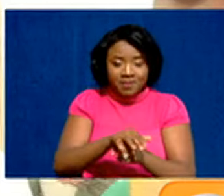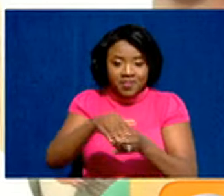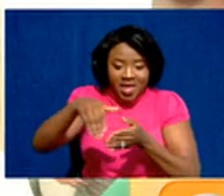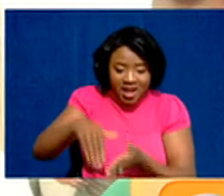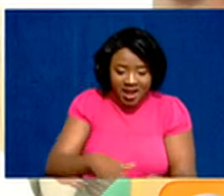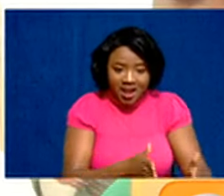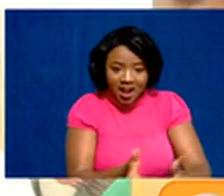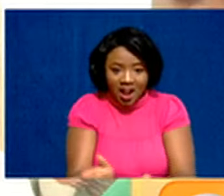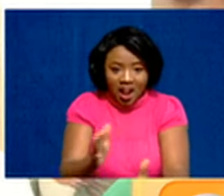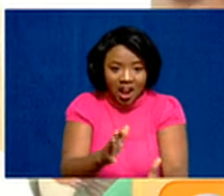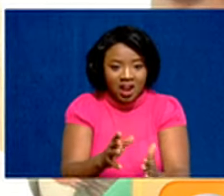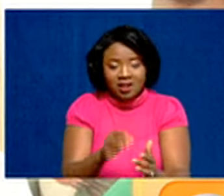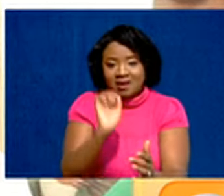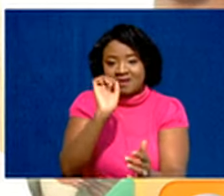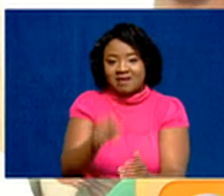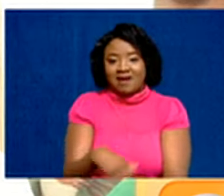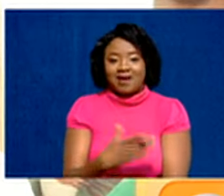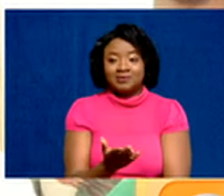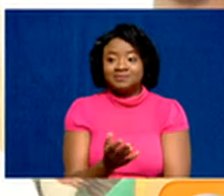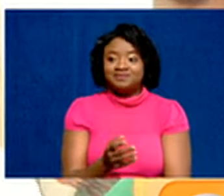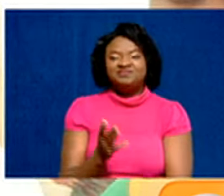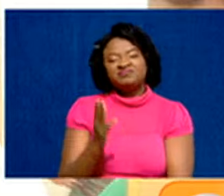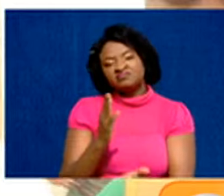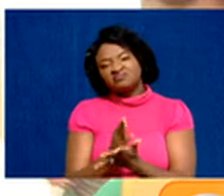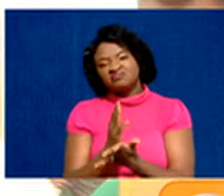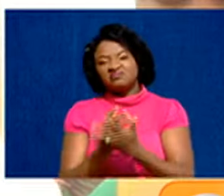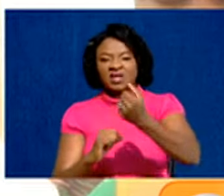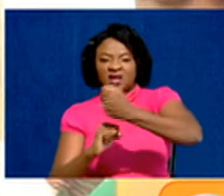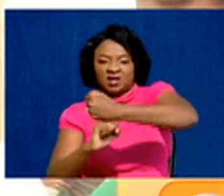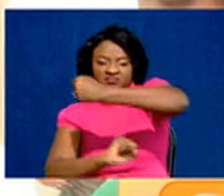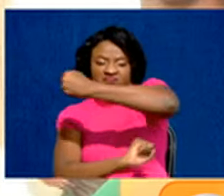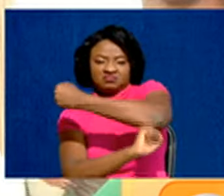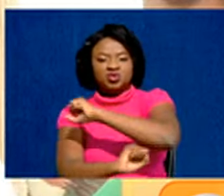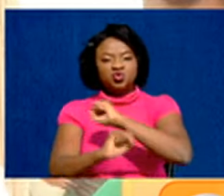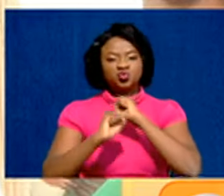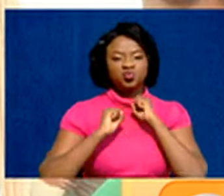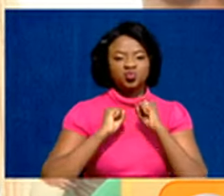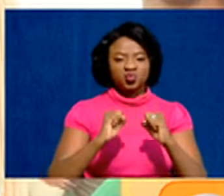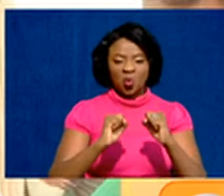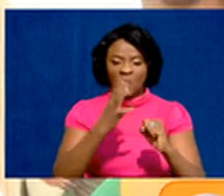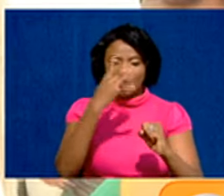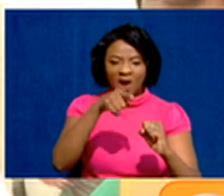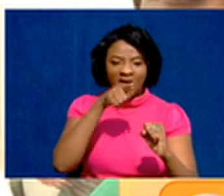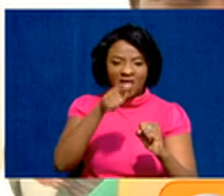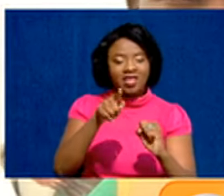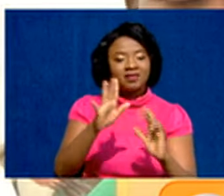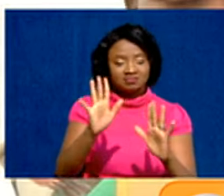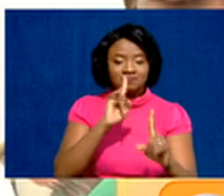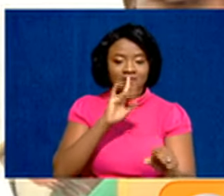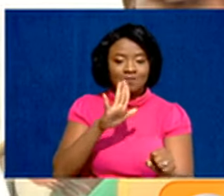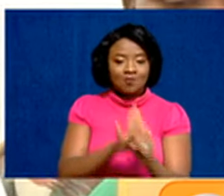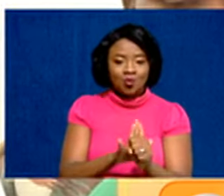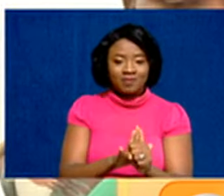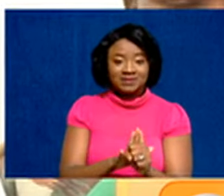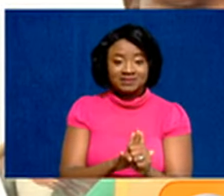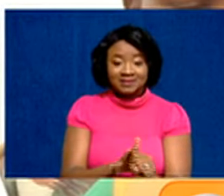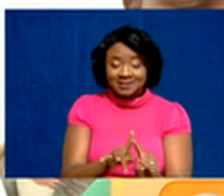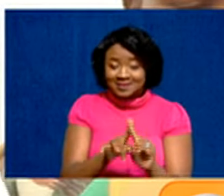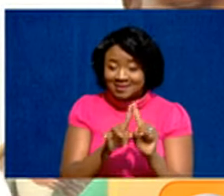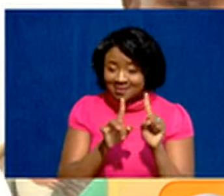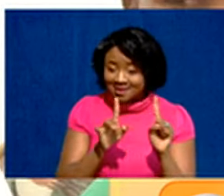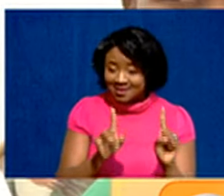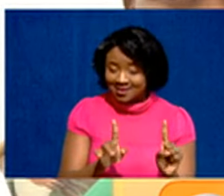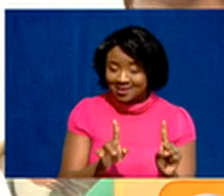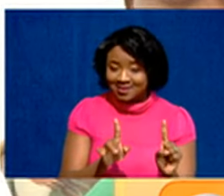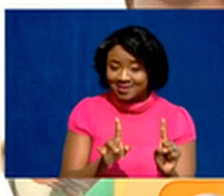kufurika. Haiwezi ikavunja kingo zake. Hiyo ni kitu ambayo tunaweza kuhakikishia. Ile ambayo